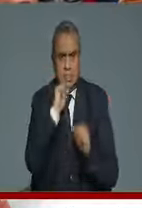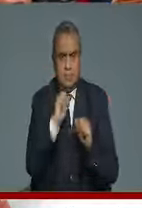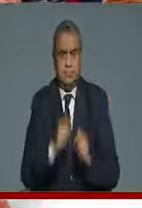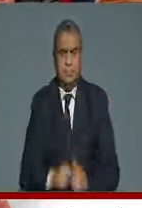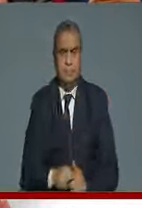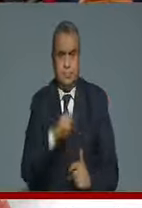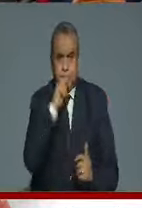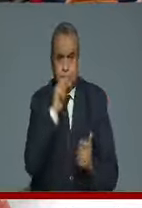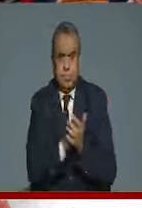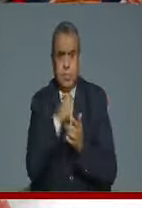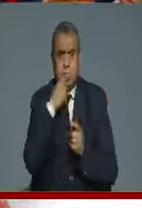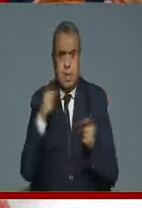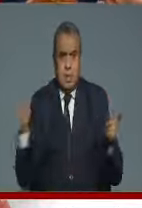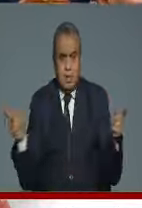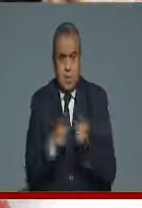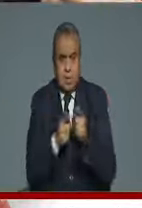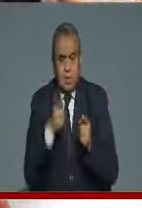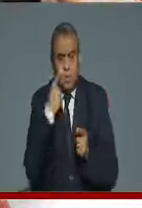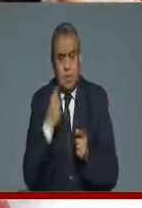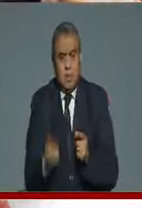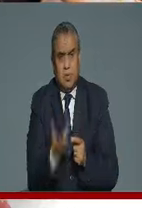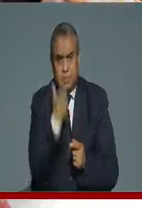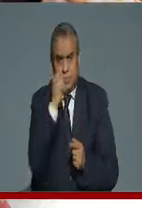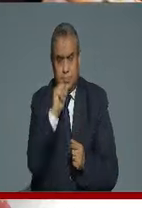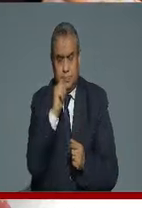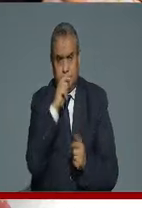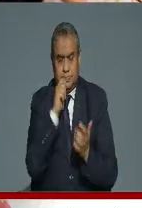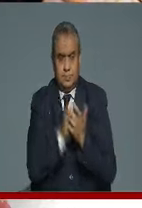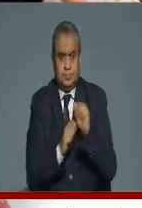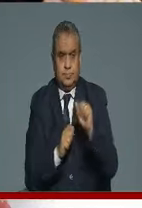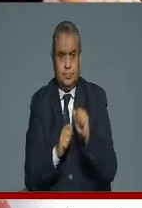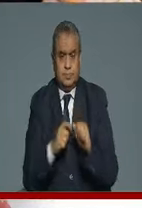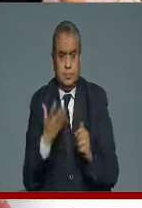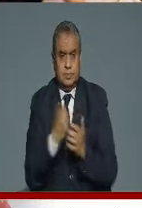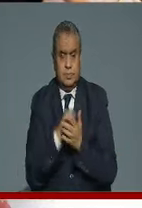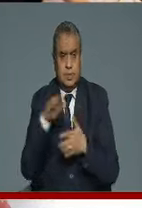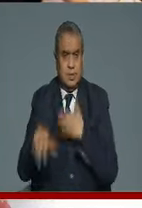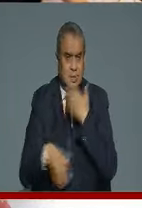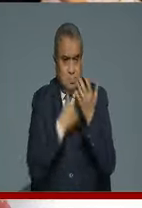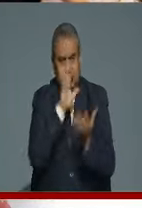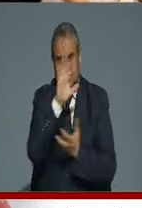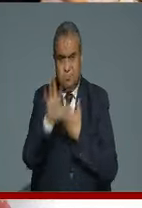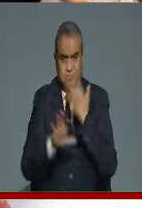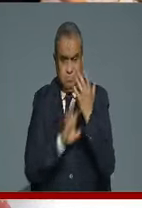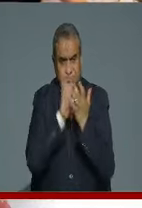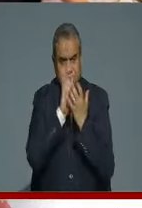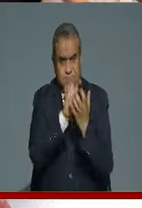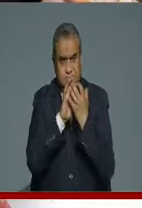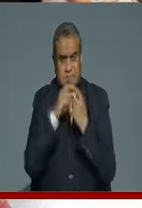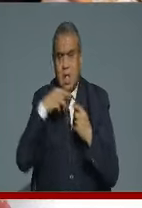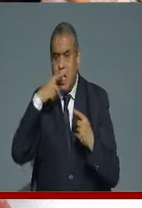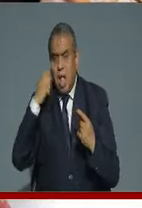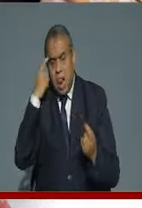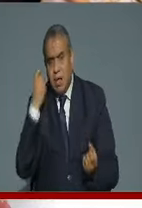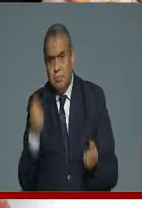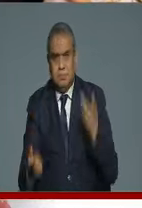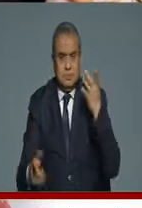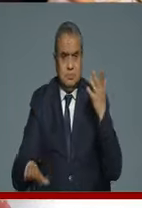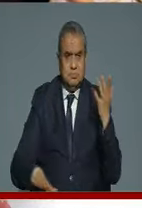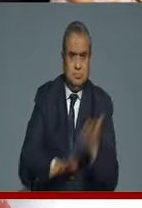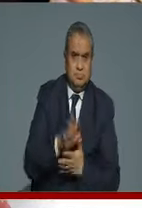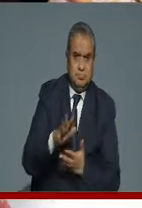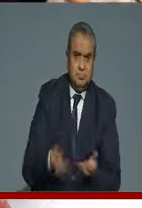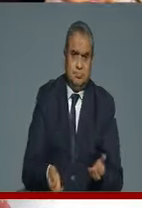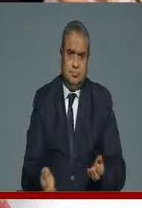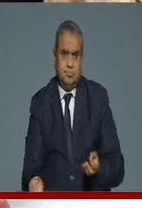بس هي الفكرة كلها إن في أوقات الصراع بيبقى فيه كلام كتير، في بعضه صادق وبعضه